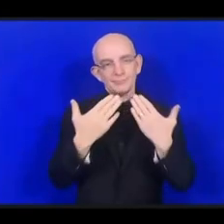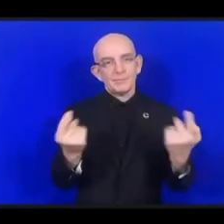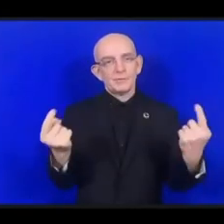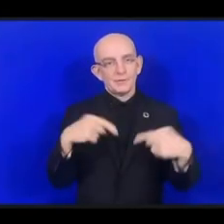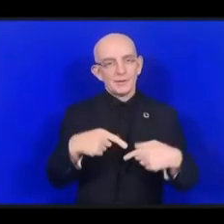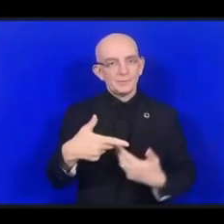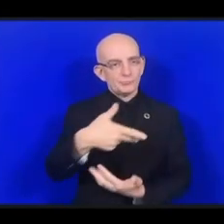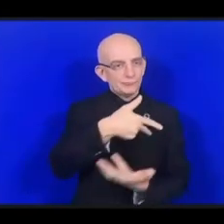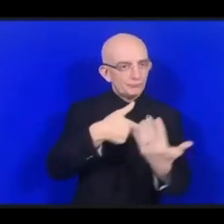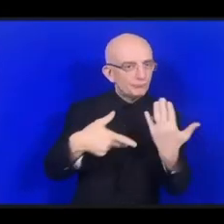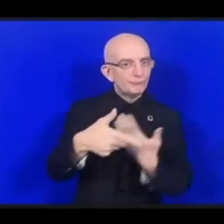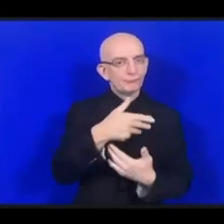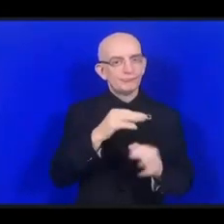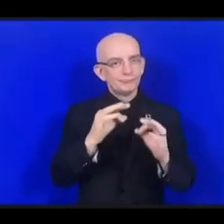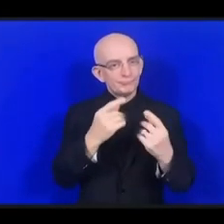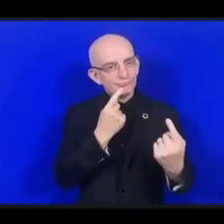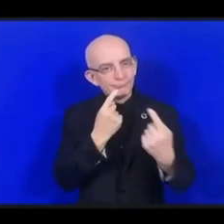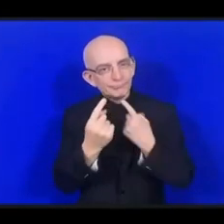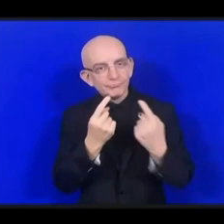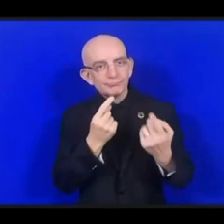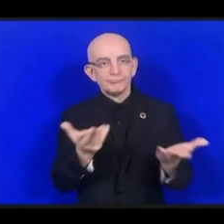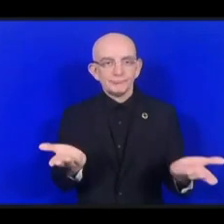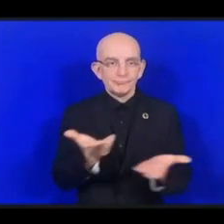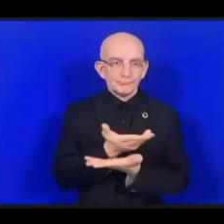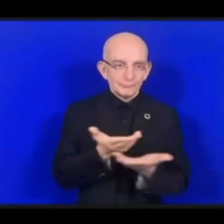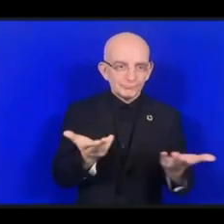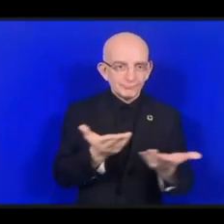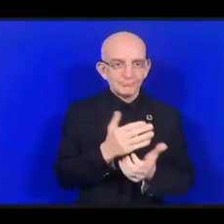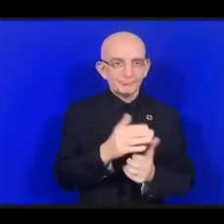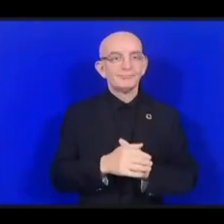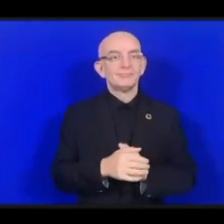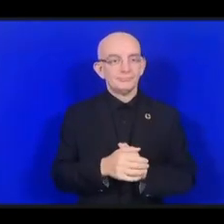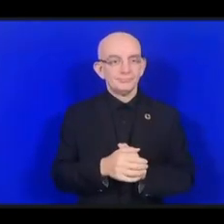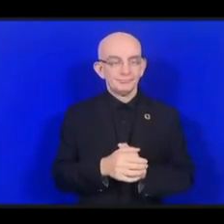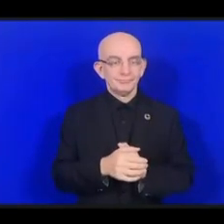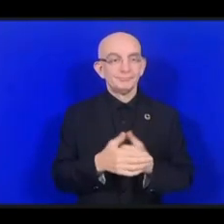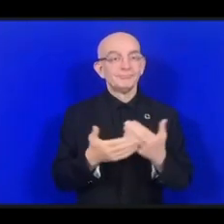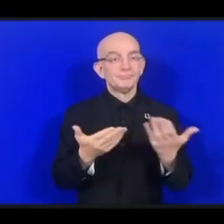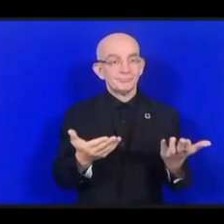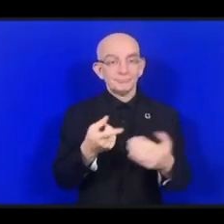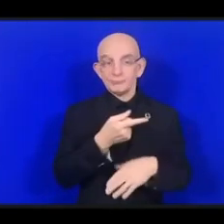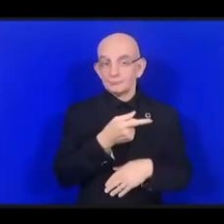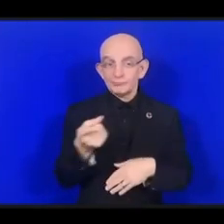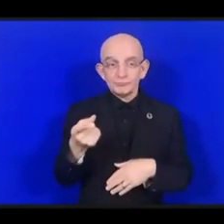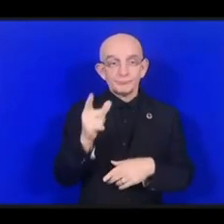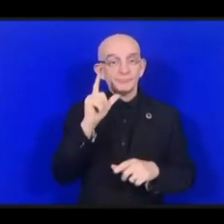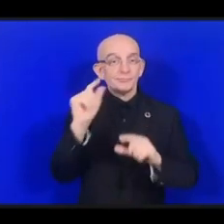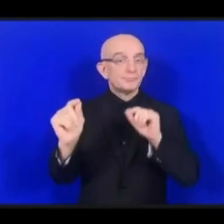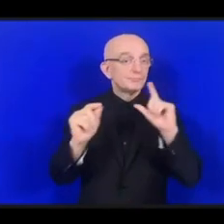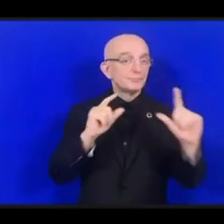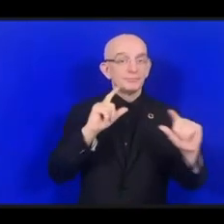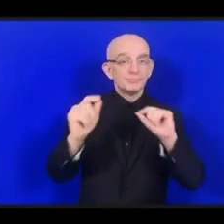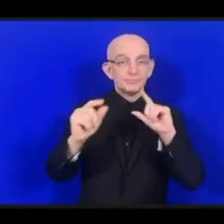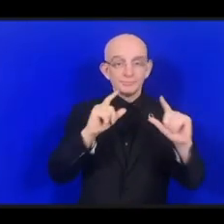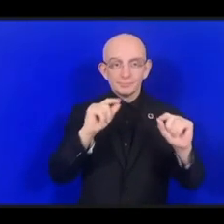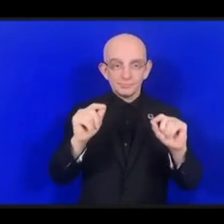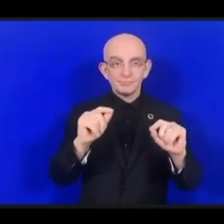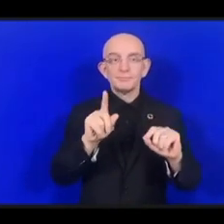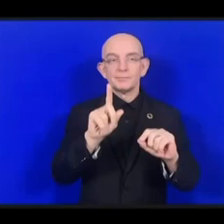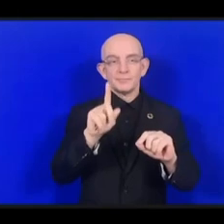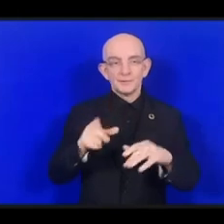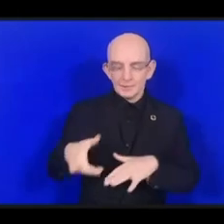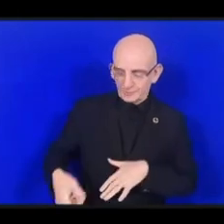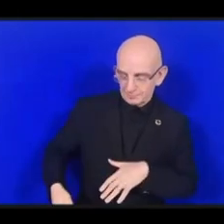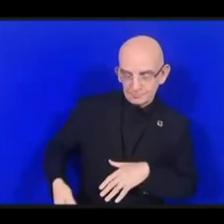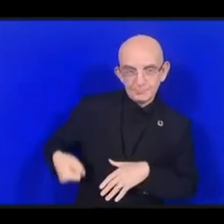cet échange fructueux de perspective avant de partir assurez-vous de prendre tous vos effets personnels assurez-vous ou